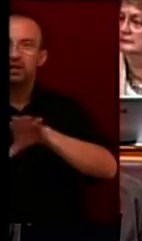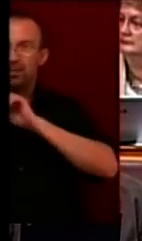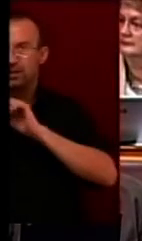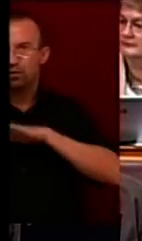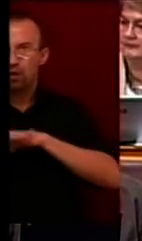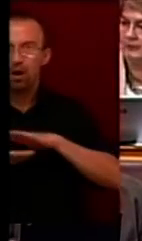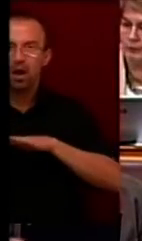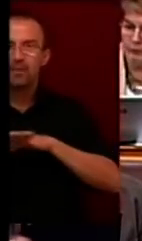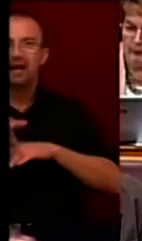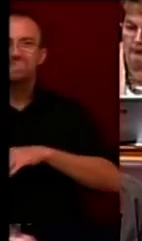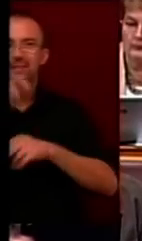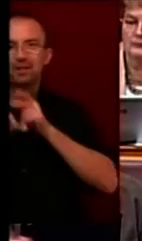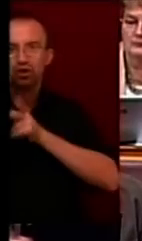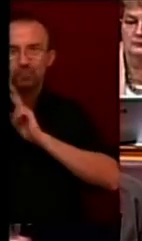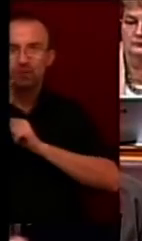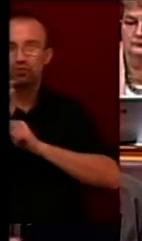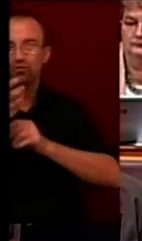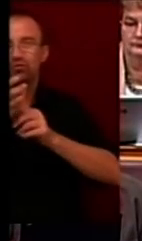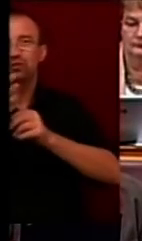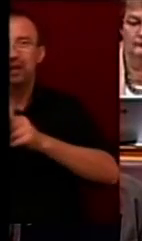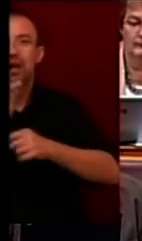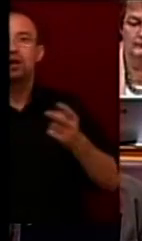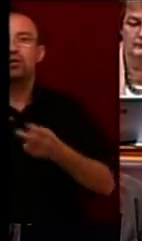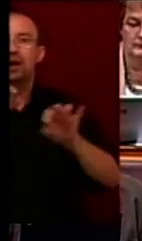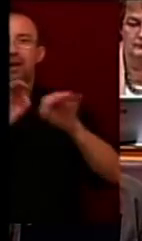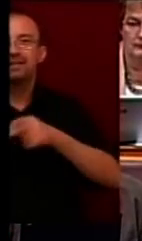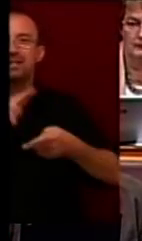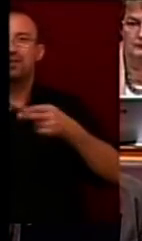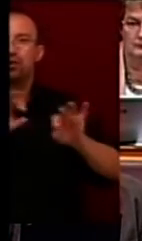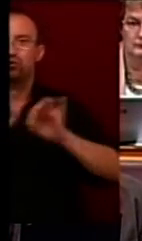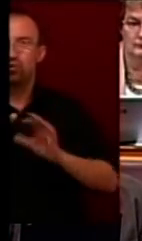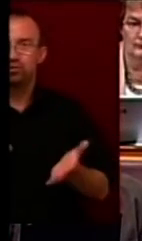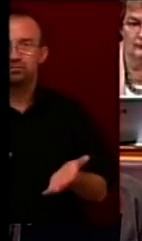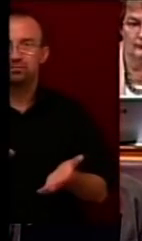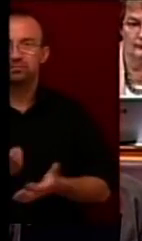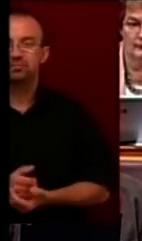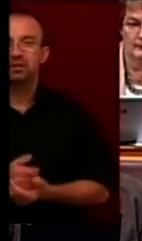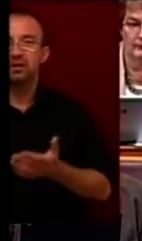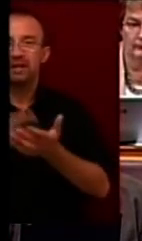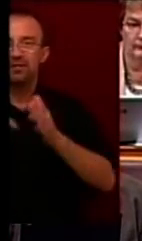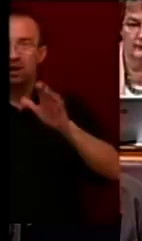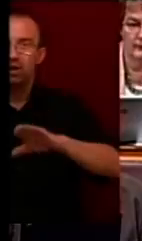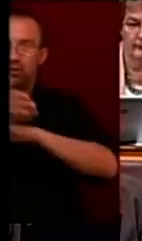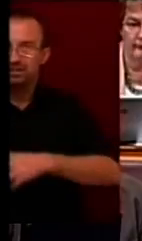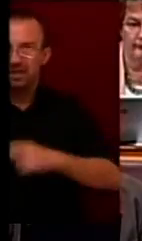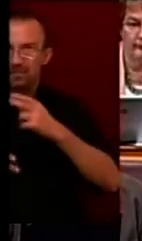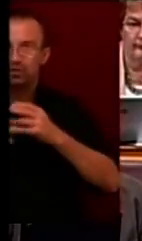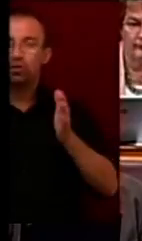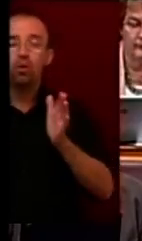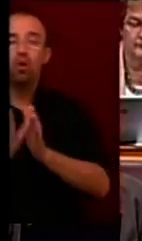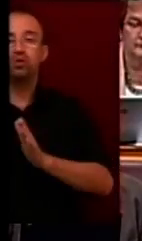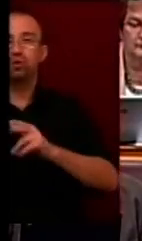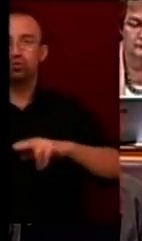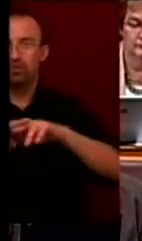tapasztalatai szerint személyes ismerős révén könnyebb elintéznie hivatalos ügyeit. 2006-hoz képest ötszörösére